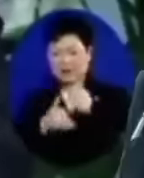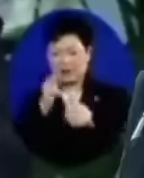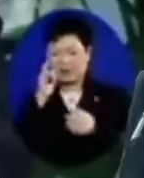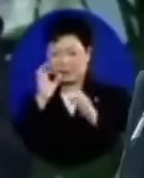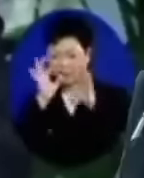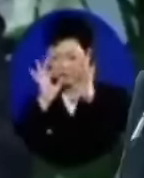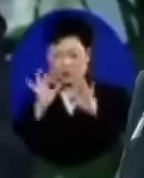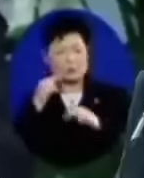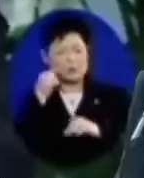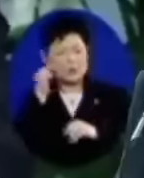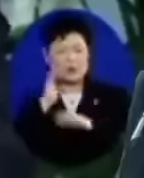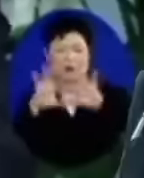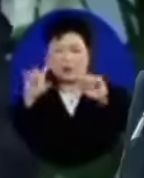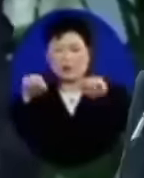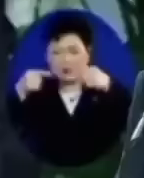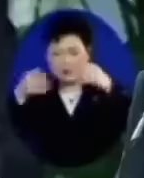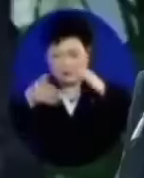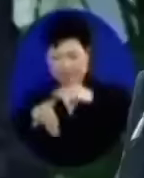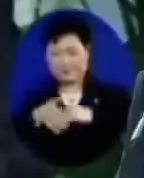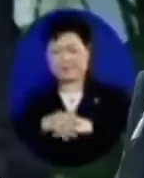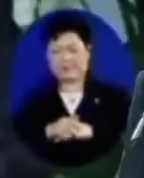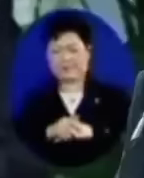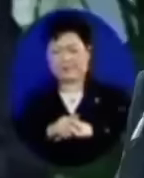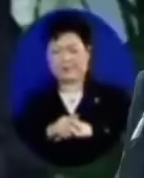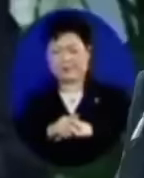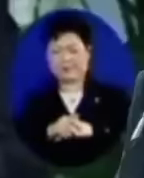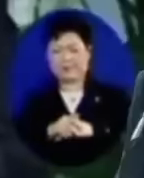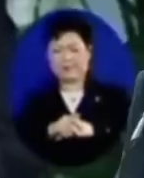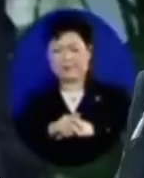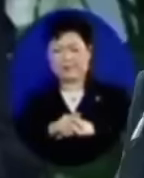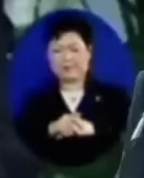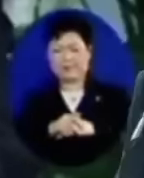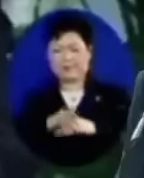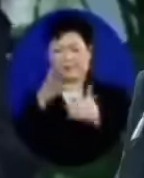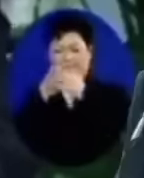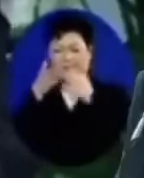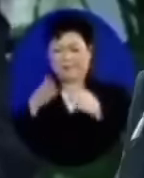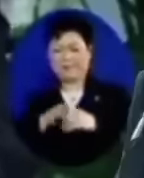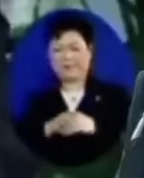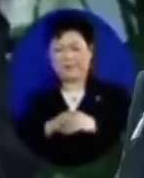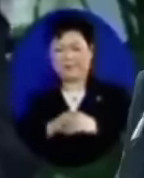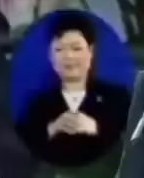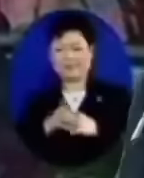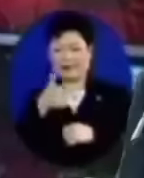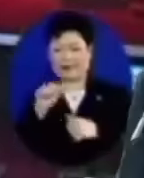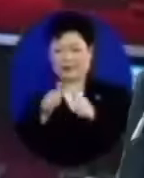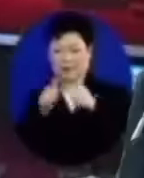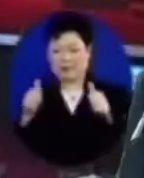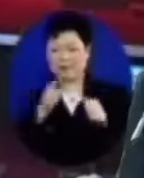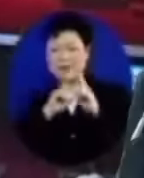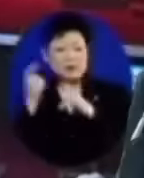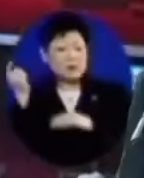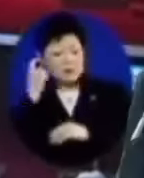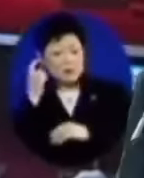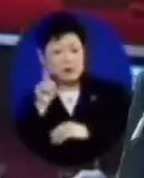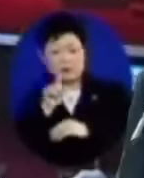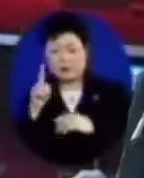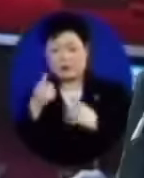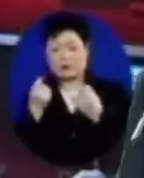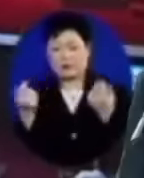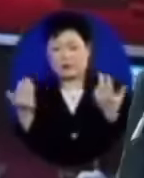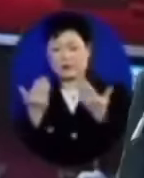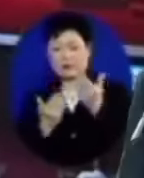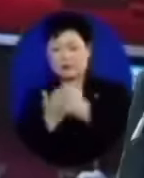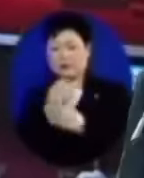없고 하늘나라에 들어갈 수도 없는 것입니다. 그래서 니고데모는 그 말을 듣고 어떻게 그런 일이 있을 수가 있습니까?